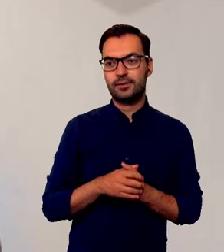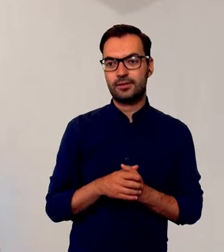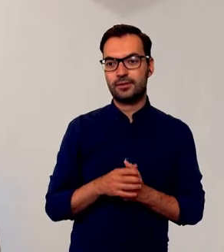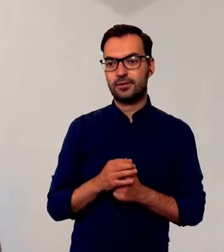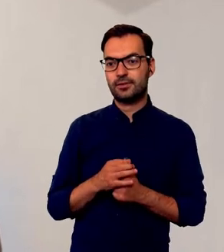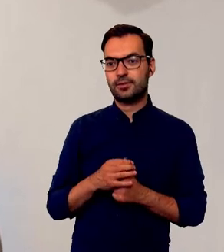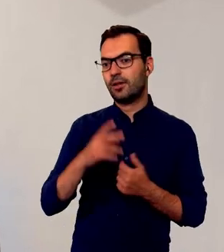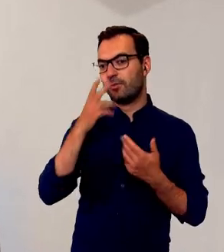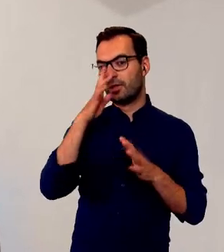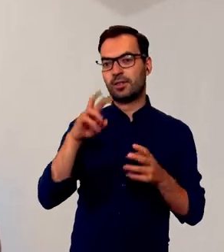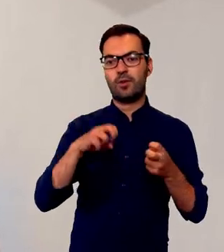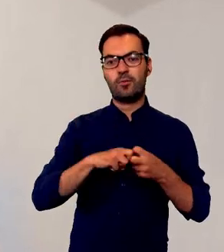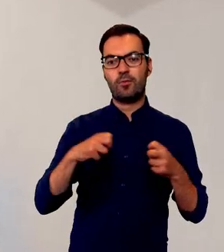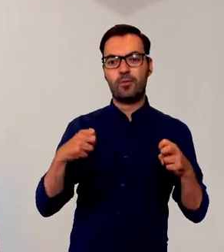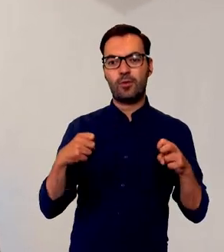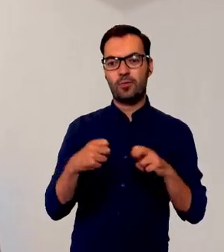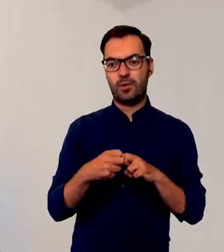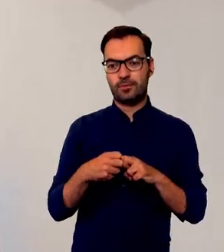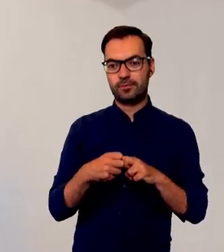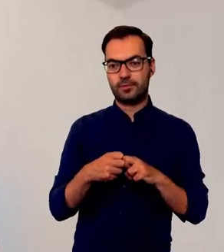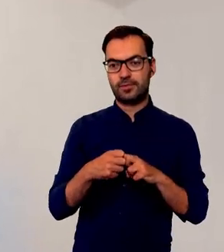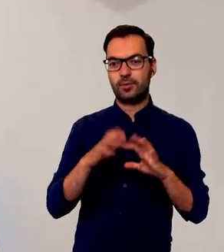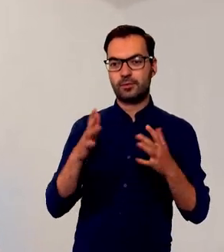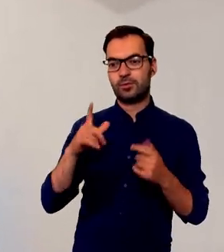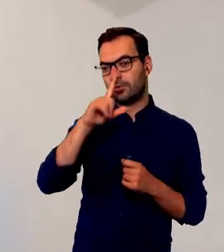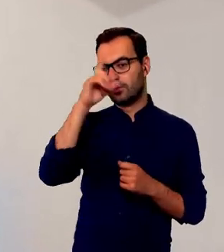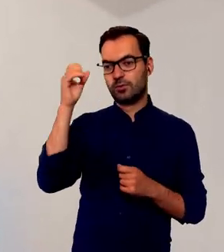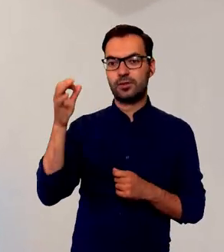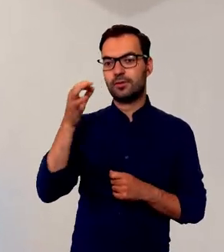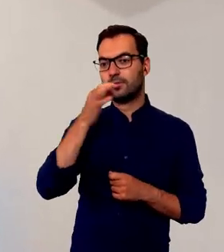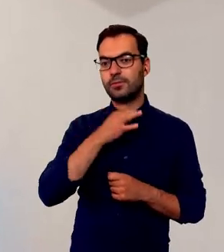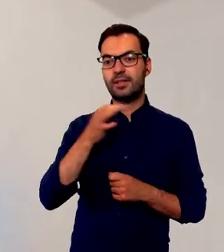na problem, który istnieje. Jak się ludzie pytają,